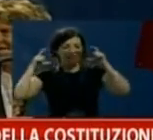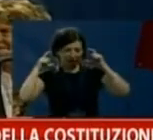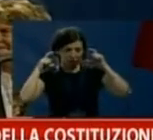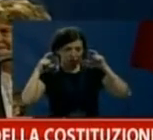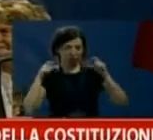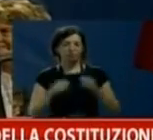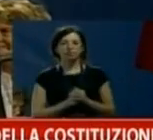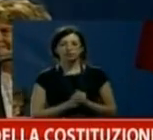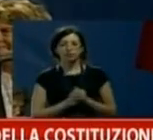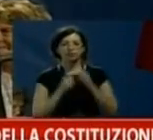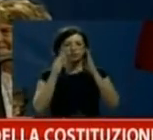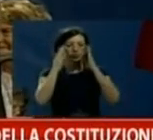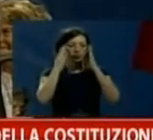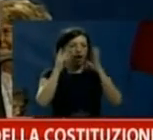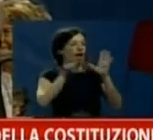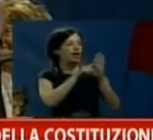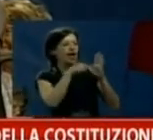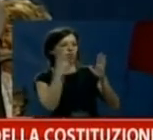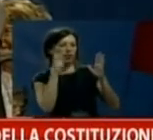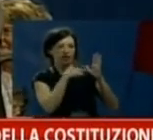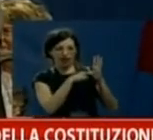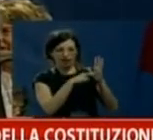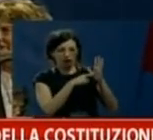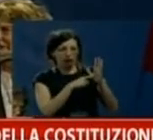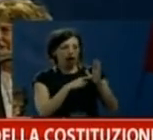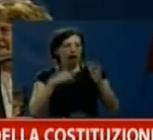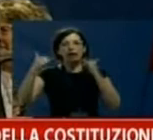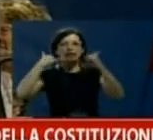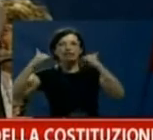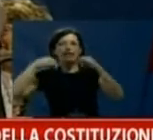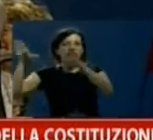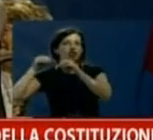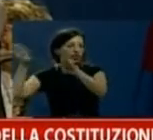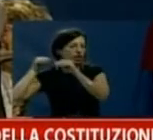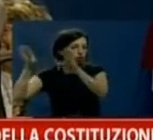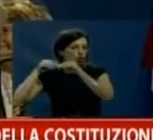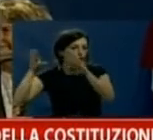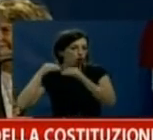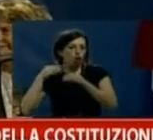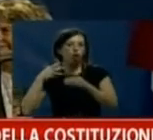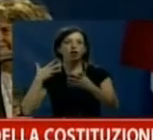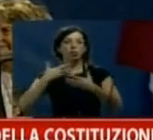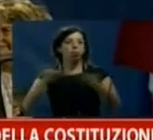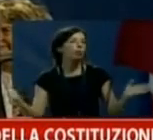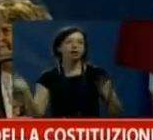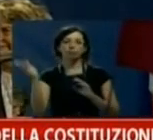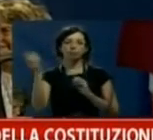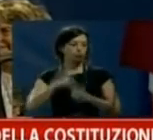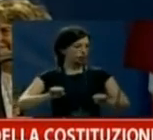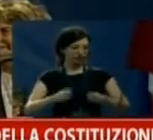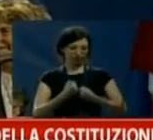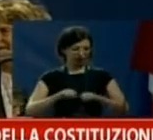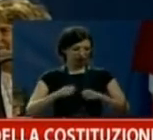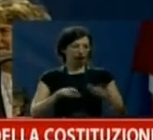di pubblicare le intercettazioni che davano fastidio, diciamo la verità, l'aveva fatto con grande